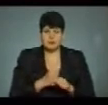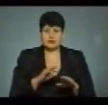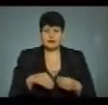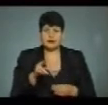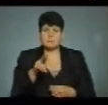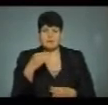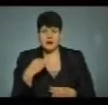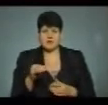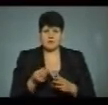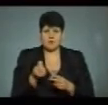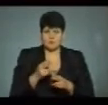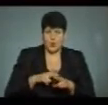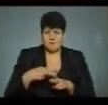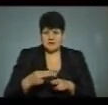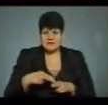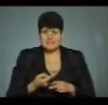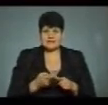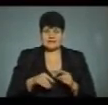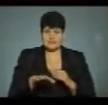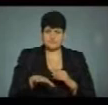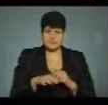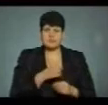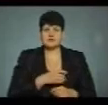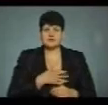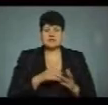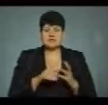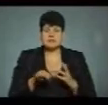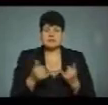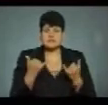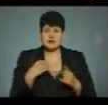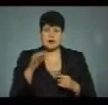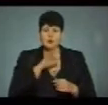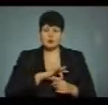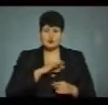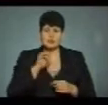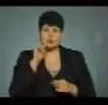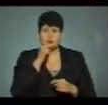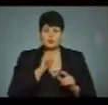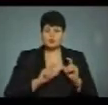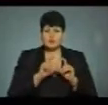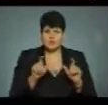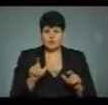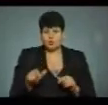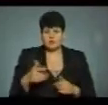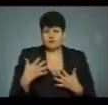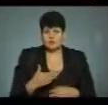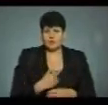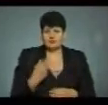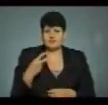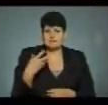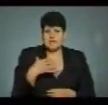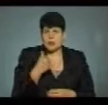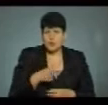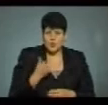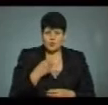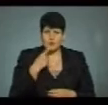чи компенсацію за ці ділянки. Приватизувати землі, якими зараз користується економічний університет, люди хочуть близько 25 років, каже